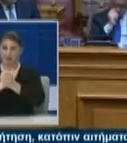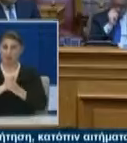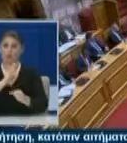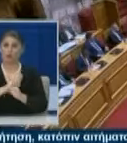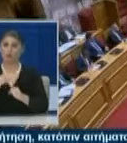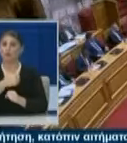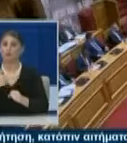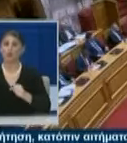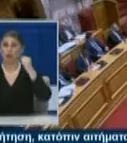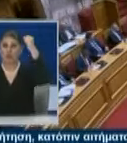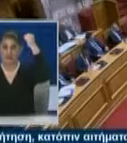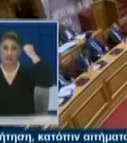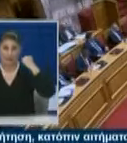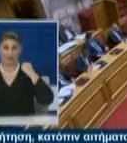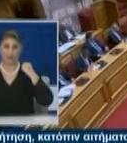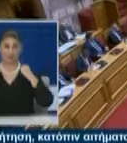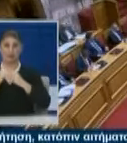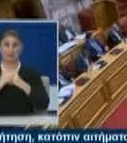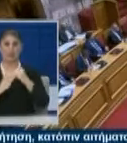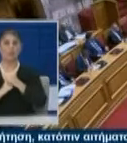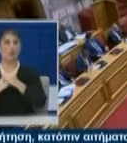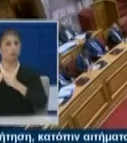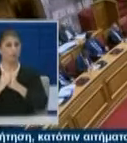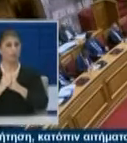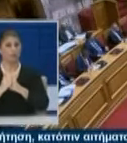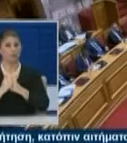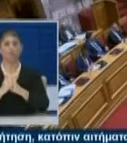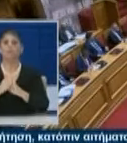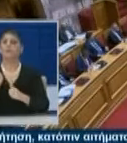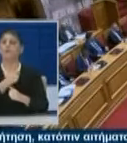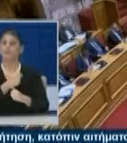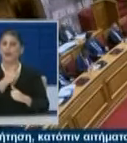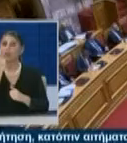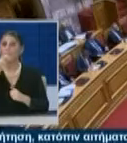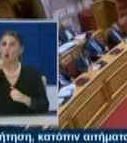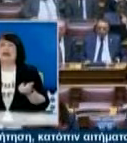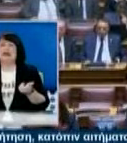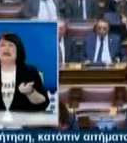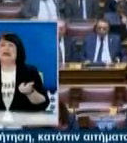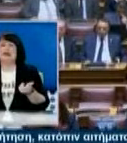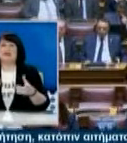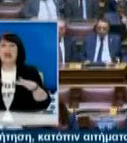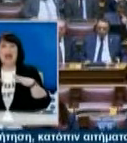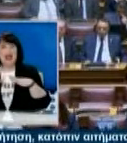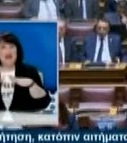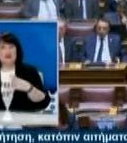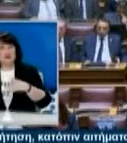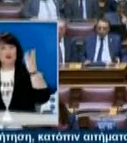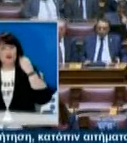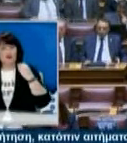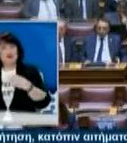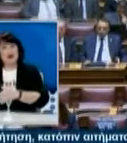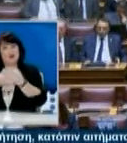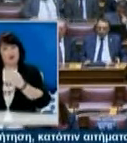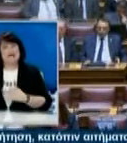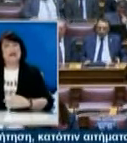Με 10 βουλευτές της Νέας Δημοκρατίας κάνουν μία ερώτηση για τα εθνικά θέματα, δεν δημιουργείται ένα ζήτημα στην κοινοβουλευτική ομάδα της Νέας Δημοκρατίας. Και μεγάλο. Και μεγάλο. Άρα δεν πρέπει να